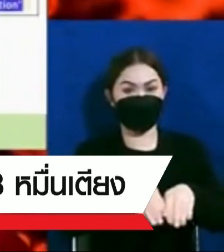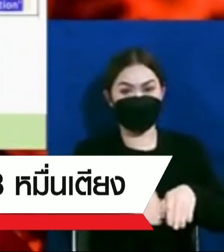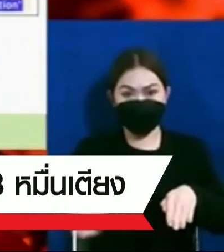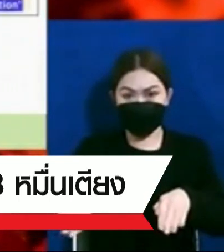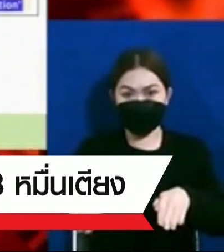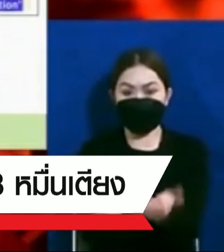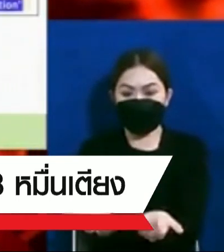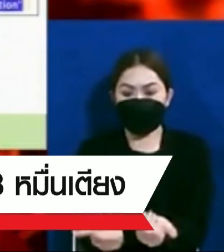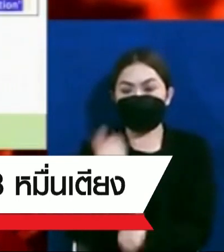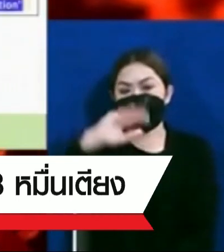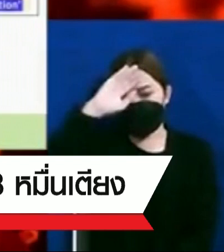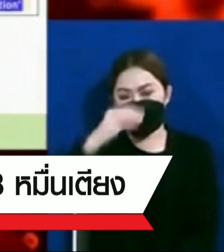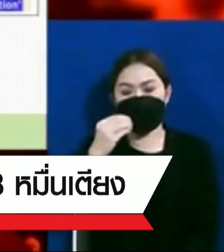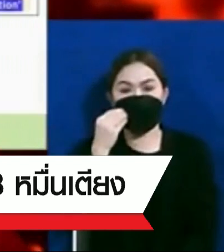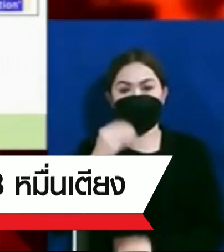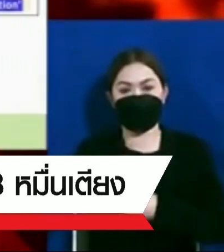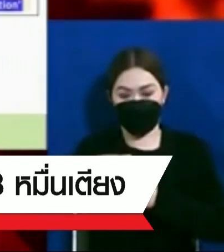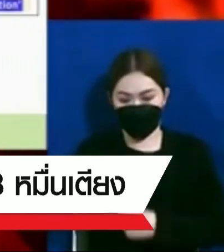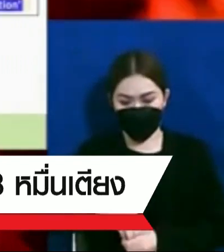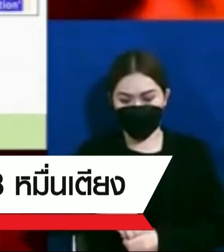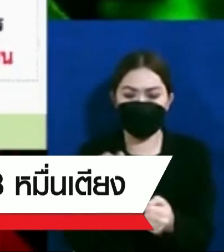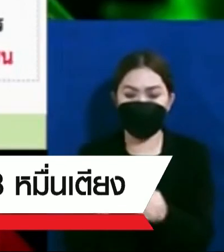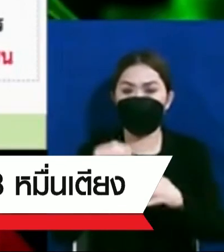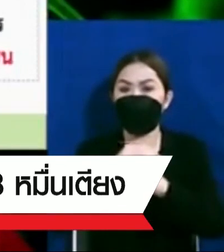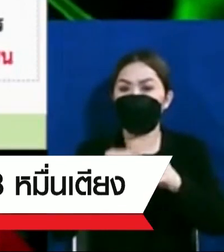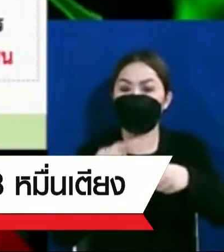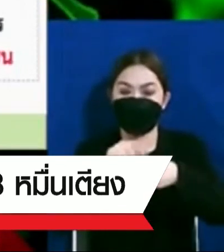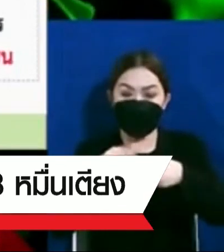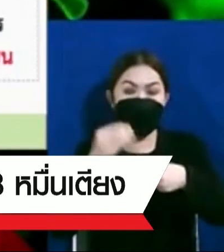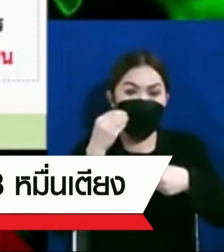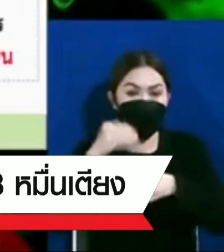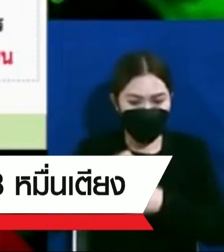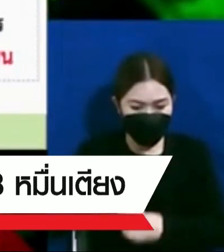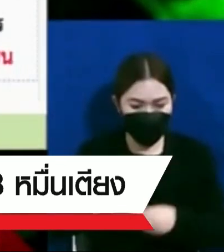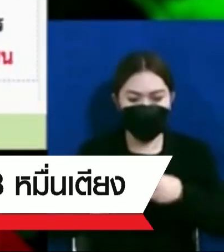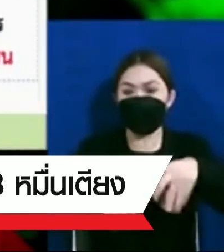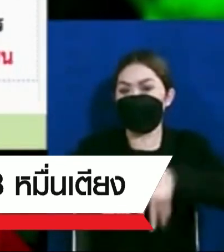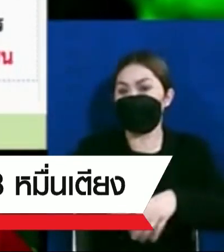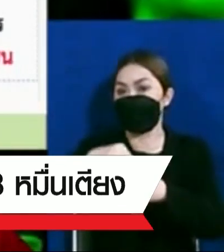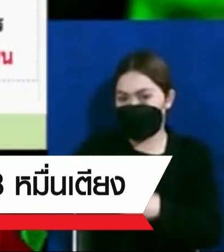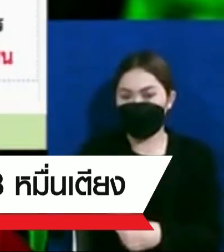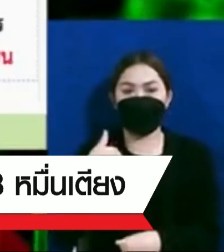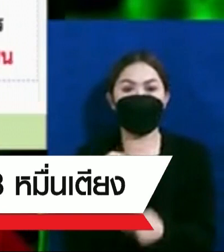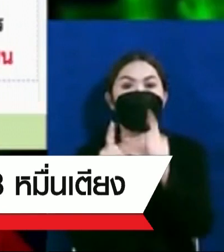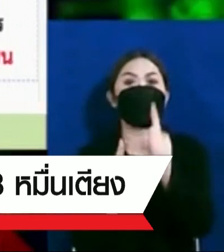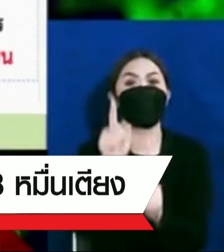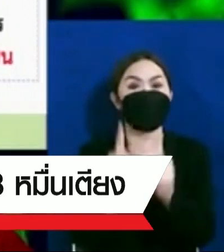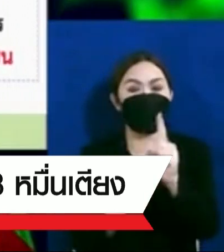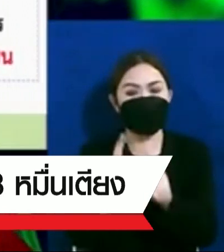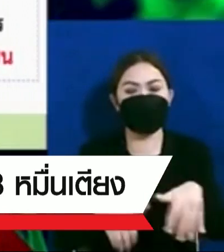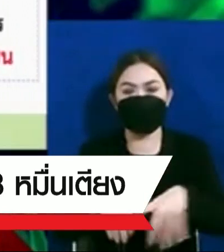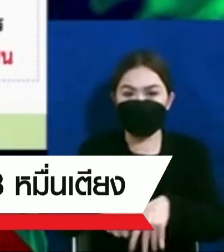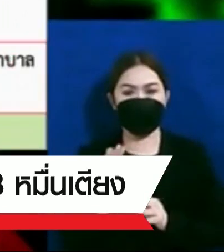เสียชีวิตและผลเสียต่อชุมชนได้จากรายงานของต่างประเทศนะคะพบว่าการแพร่เชื้อสูงคนในครอบครัวแล้วก็คนในชุมชน